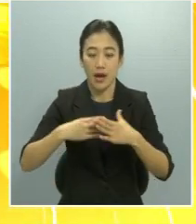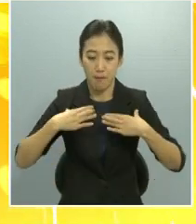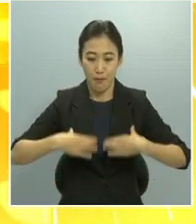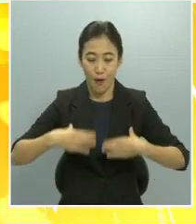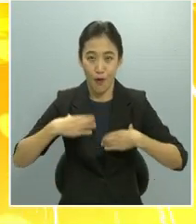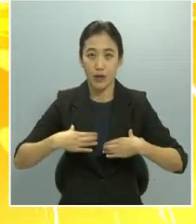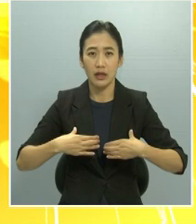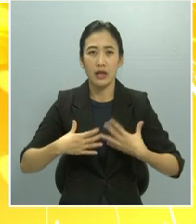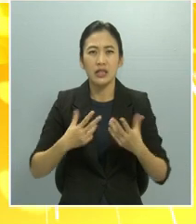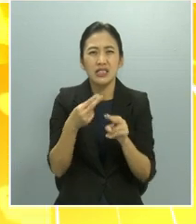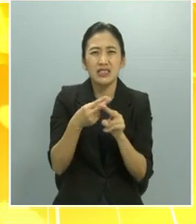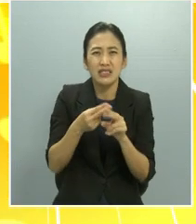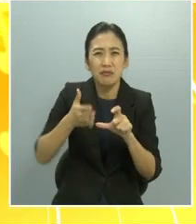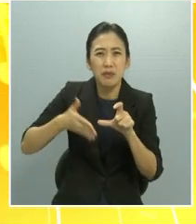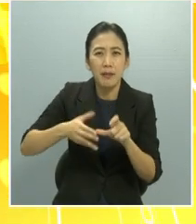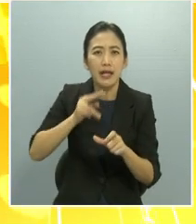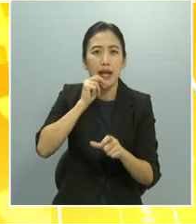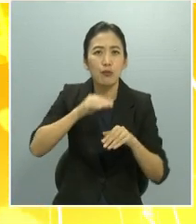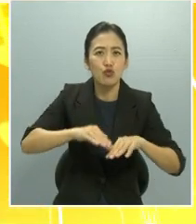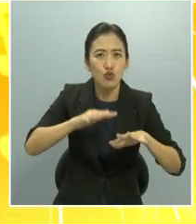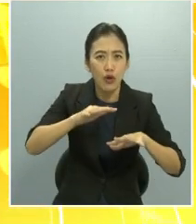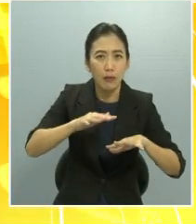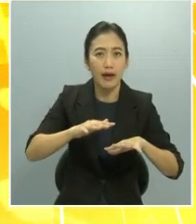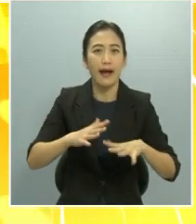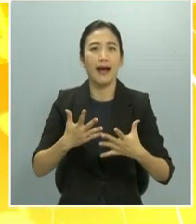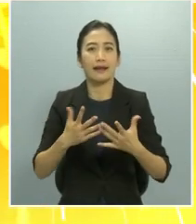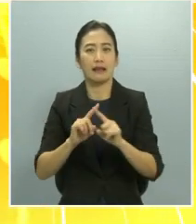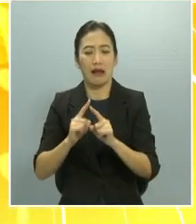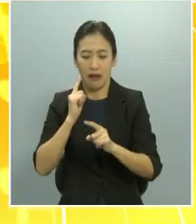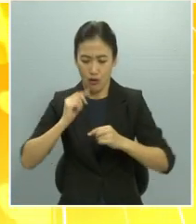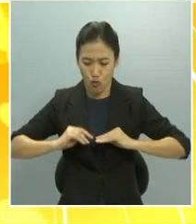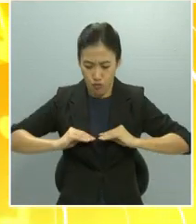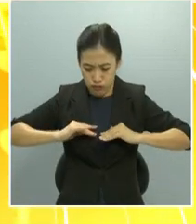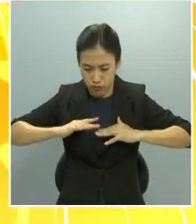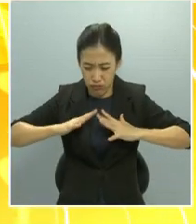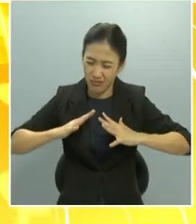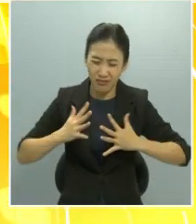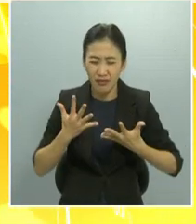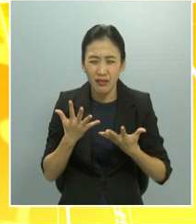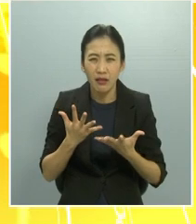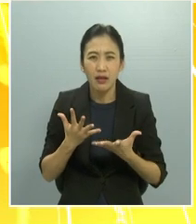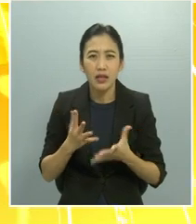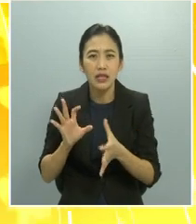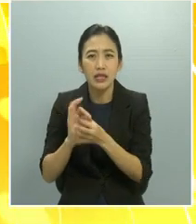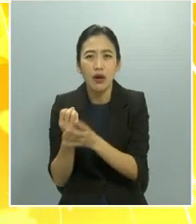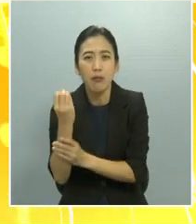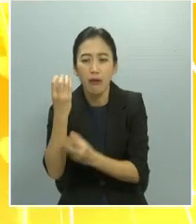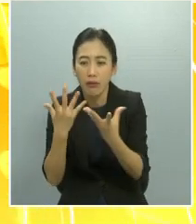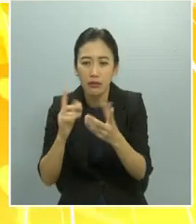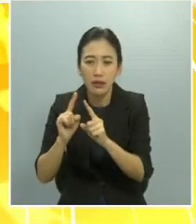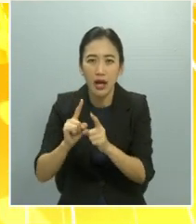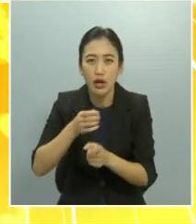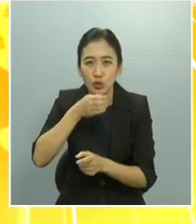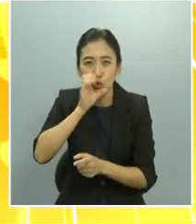เชิงทดลองขิงในคนไทยว่าจะลดความดันสูงได้เอ้าแล้วมันเกี่ยวมั้ยอ่ะเออมีคนไปบอกว่ามันไม่เกี่ยวกันฮะ